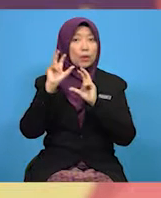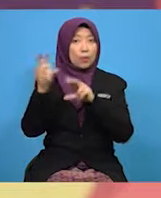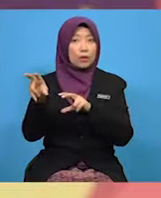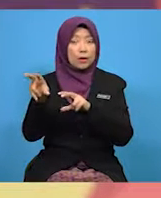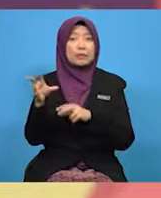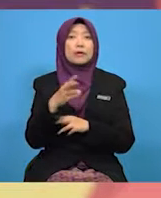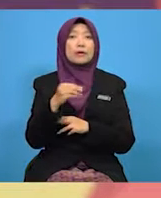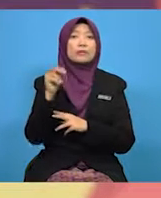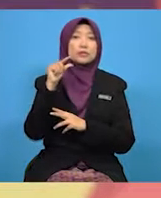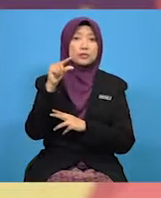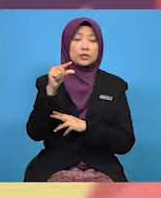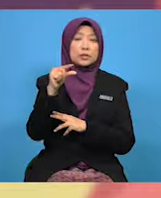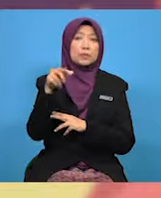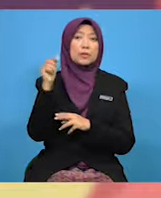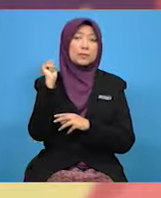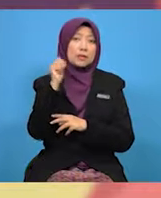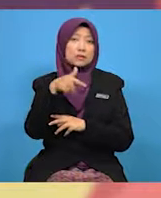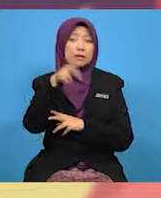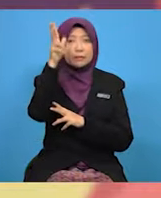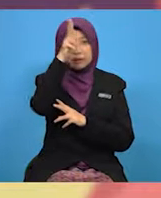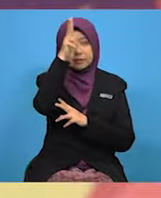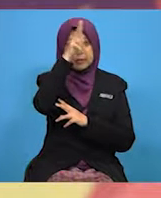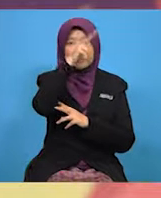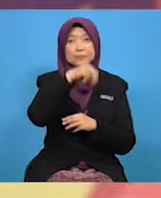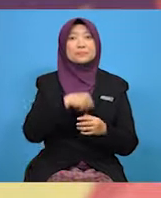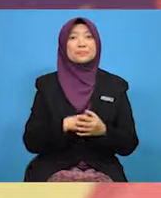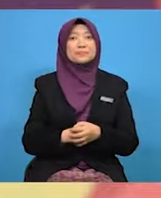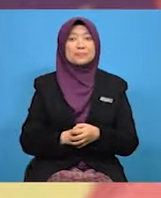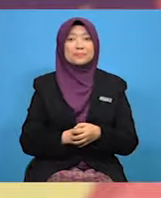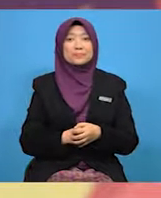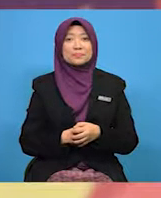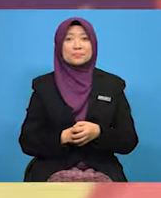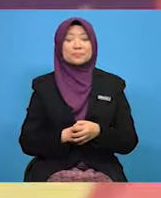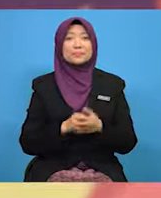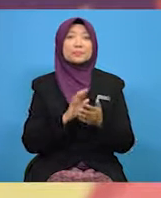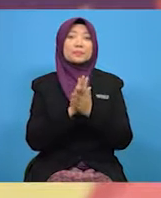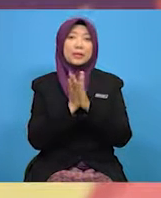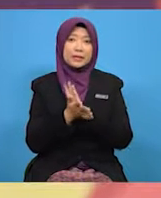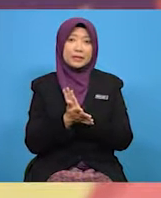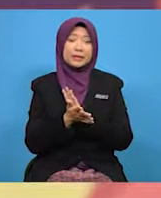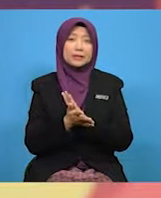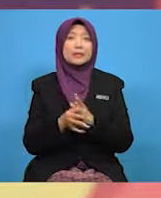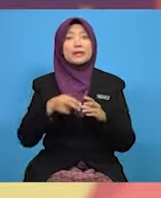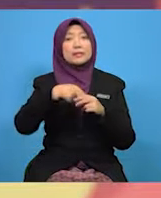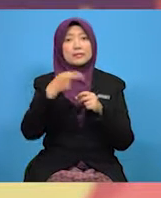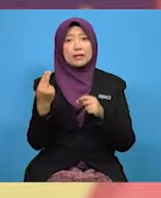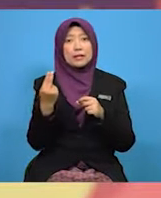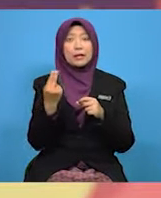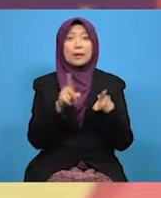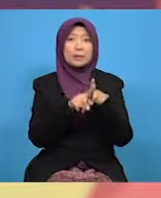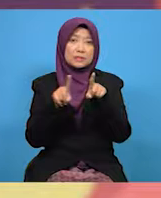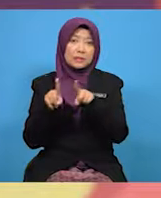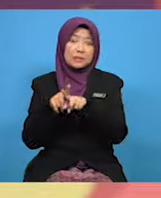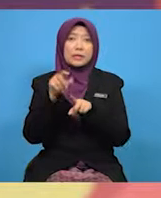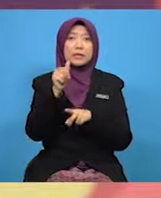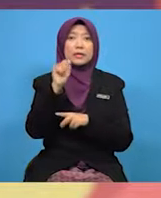danji yaitu perbelanjaan kerajaan maka terhasil lah persamaan y y